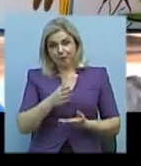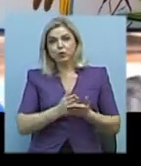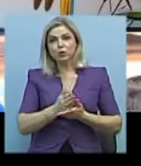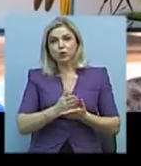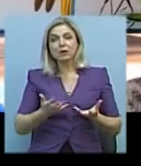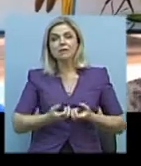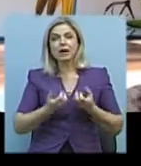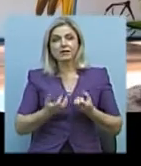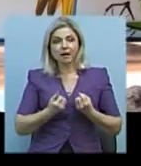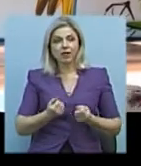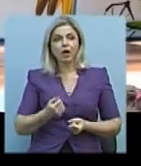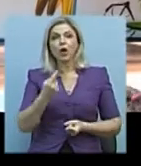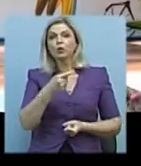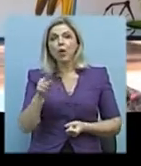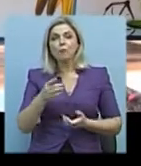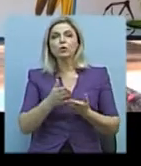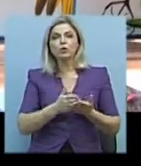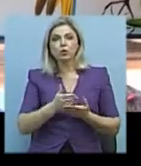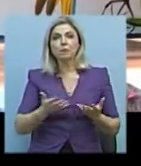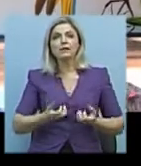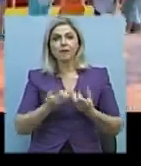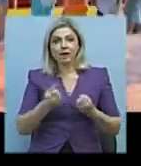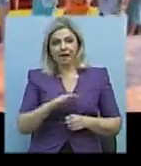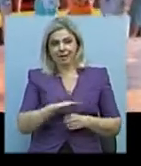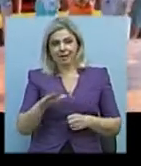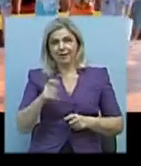Який? Давайте, номер служби порятунку.